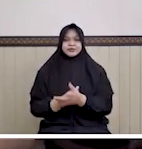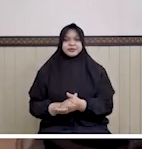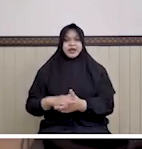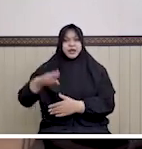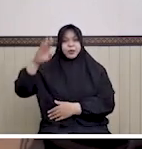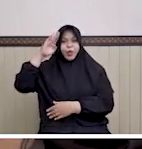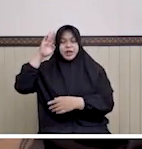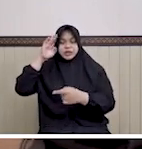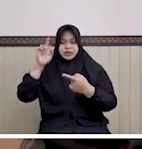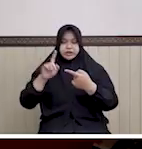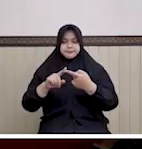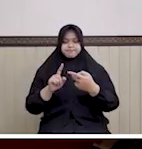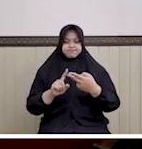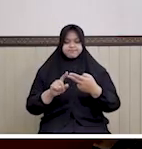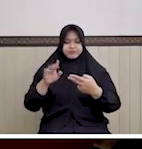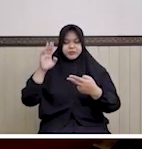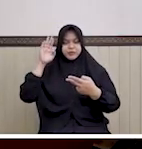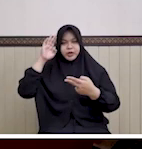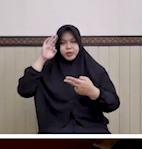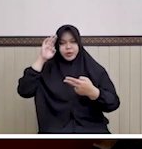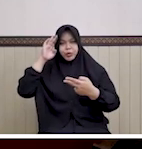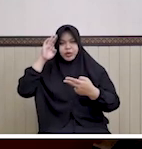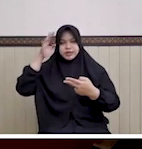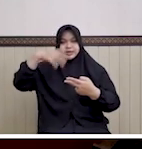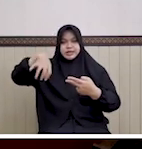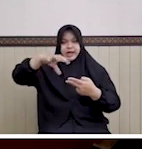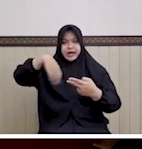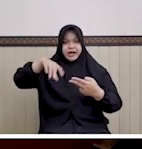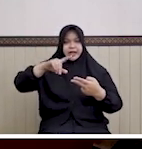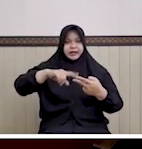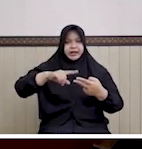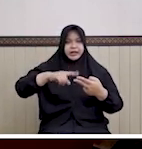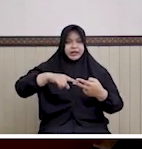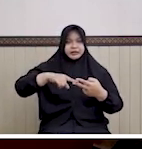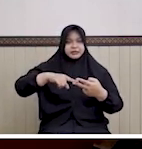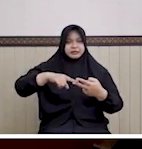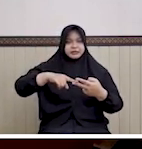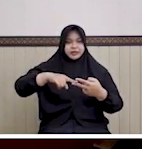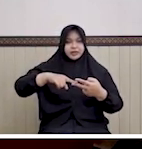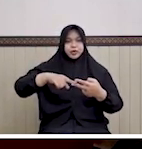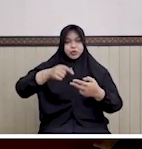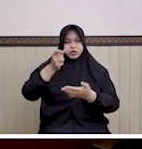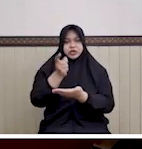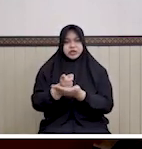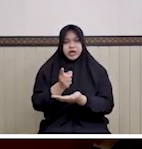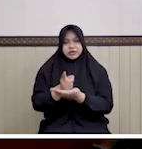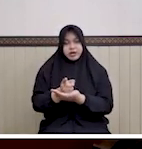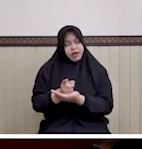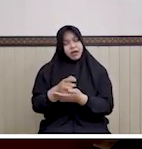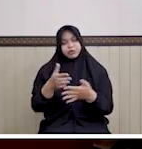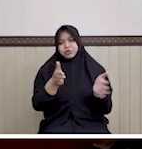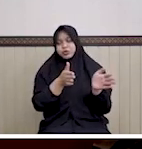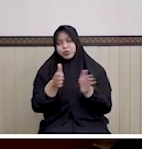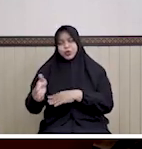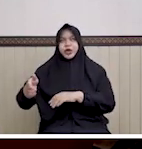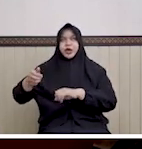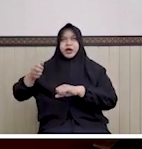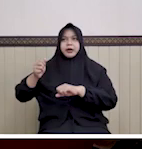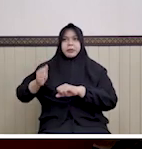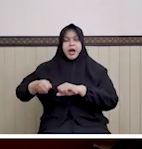kepolisian baik itu Polda maupun eh eh Hai Kejaksaan Iya pengadilan kemudian